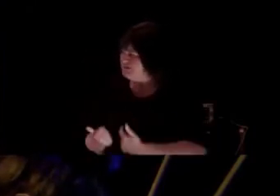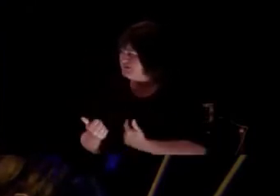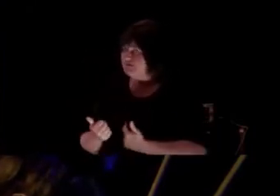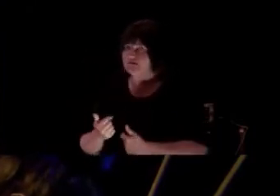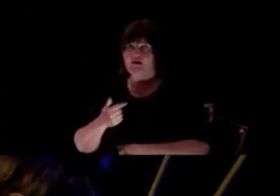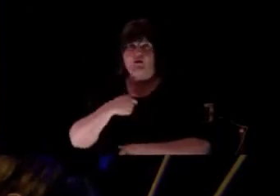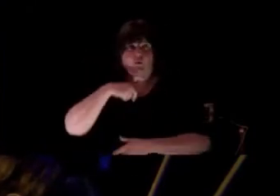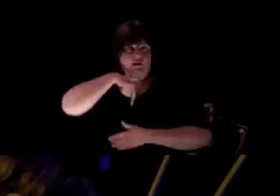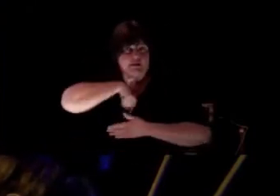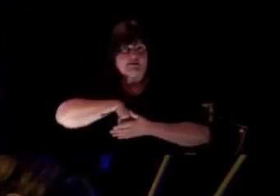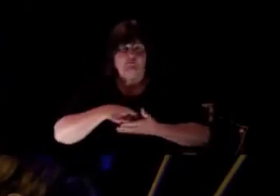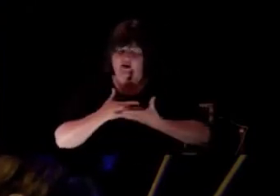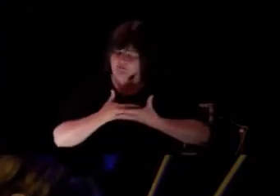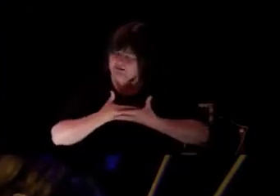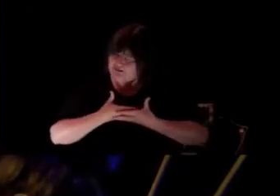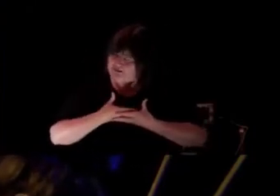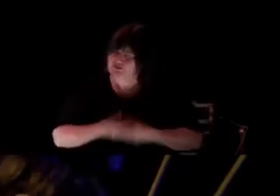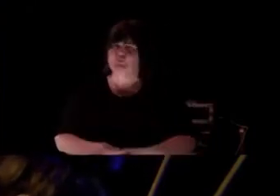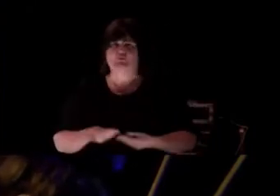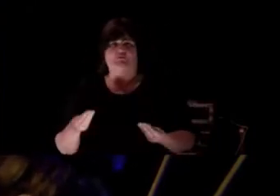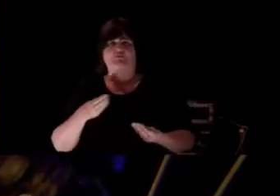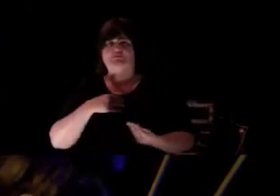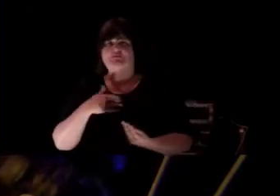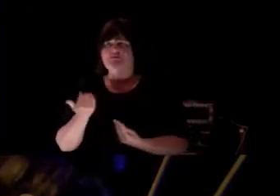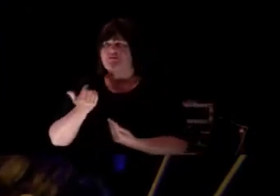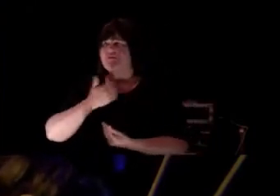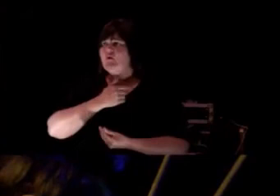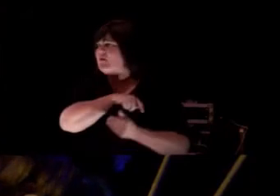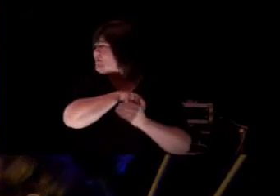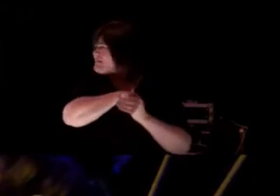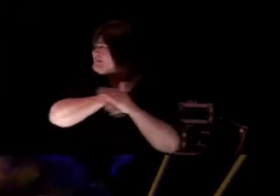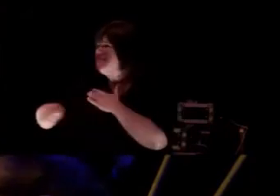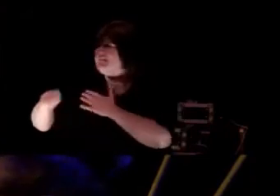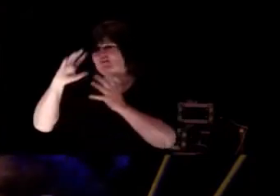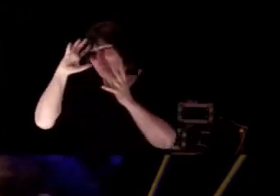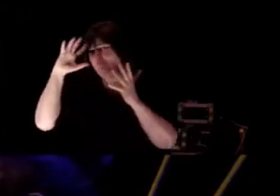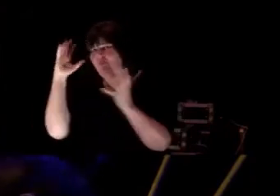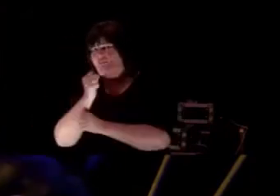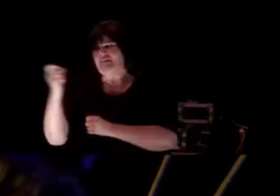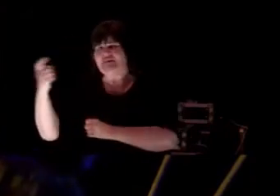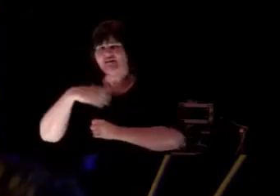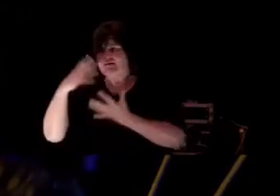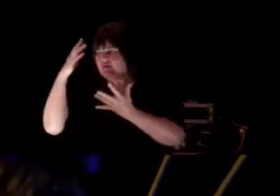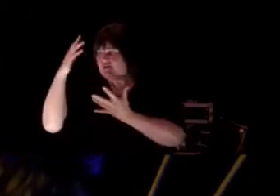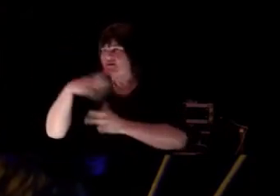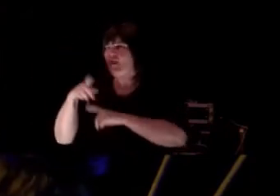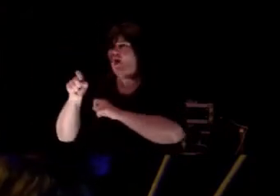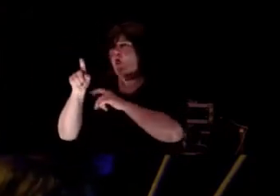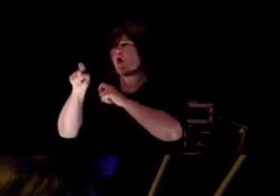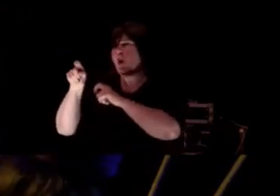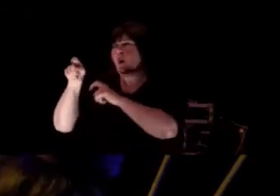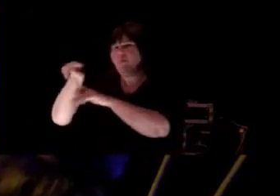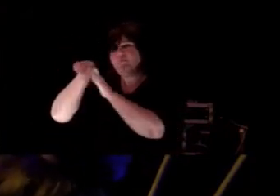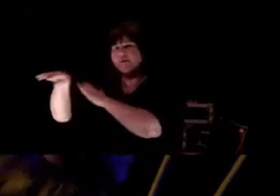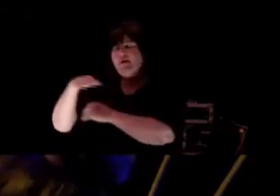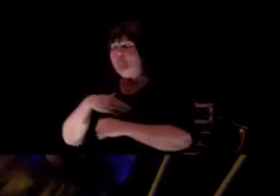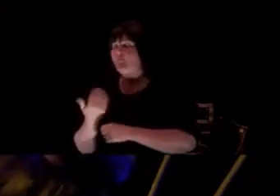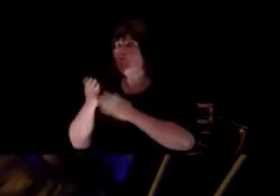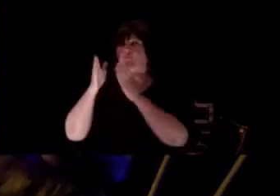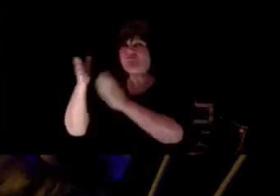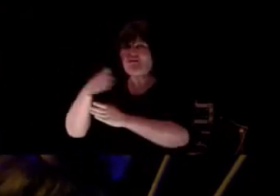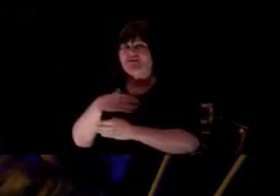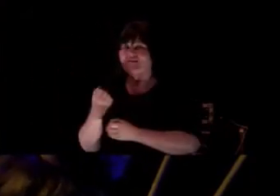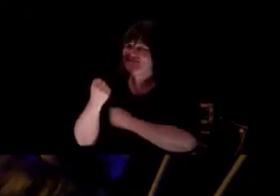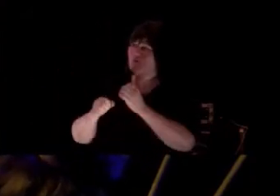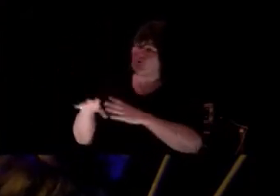blir helt knust inni meg. Og da jeg springer ut i full panikk. Jeg springer og springer hele veien hjem, og på veien så gjør jeg alle